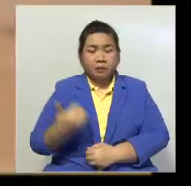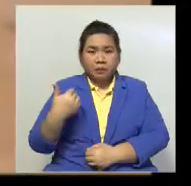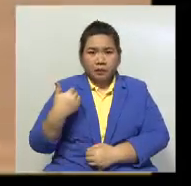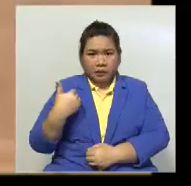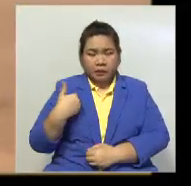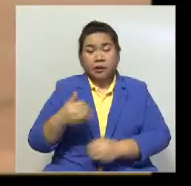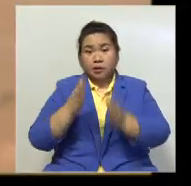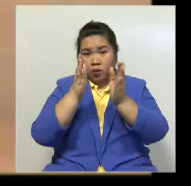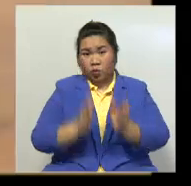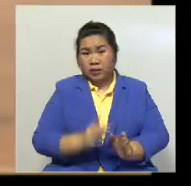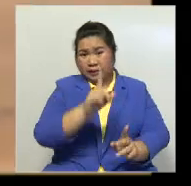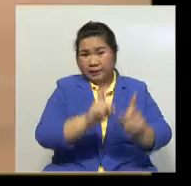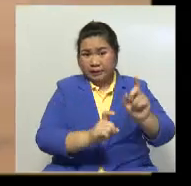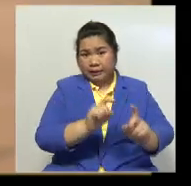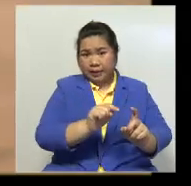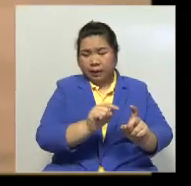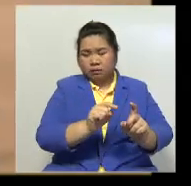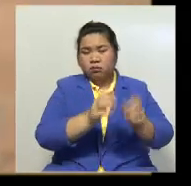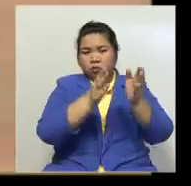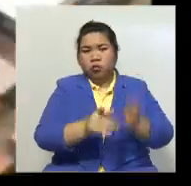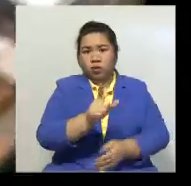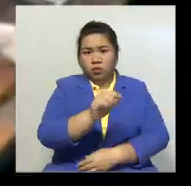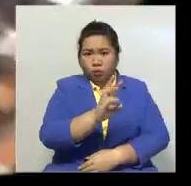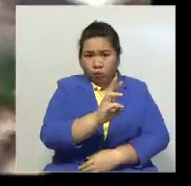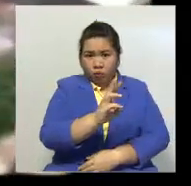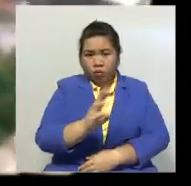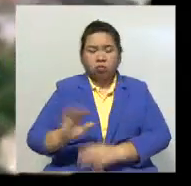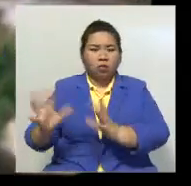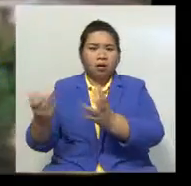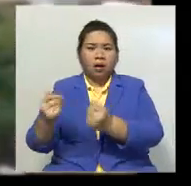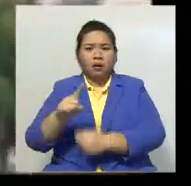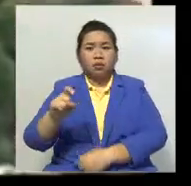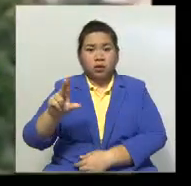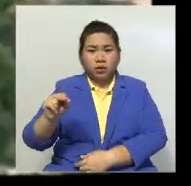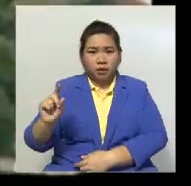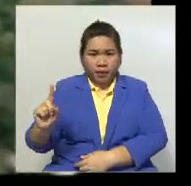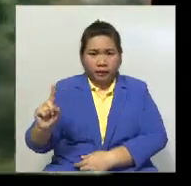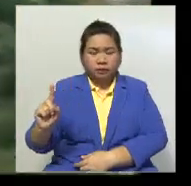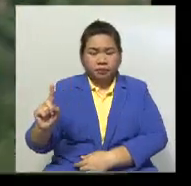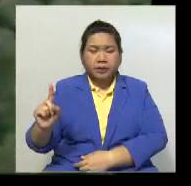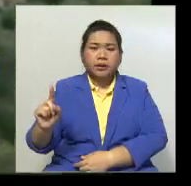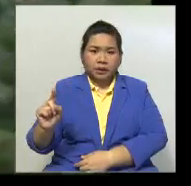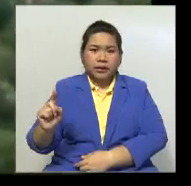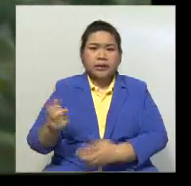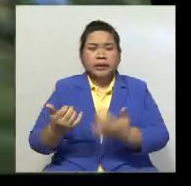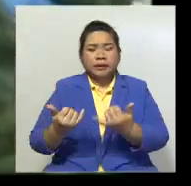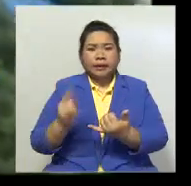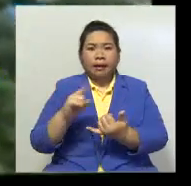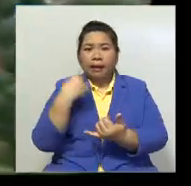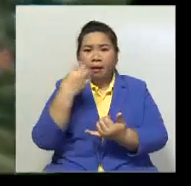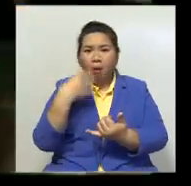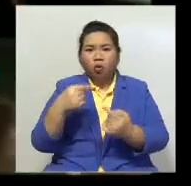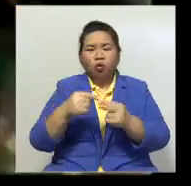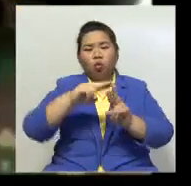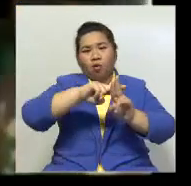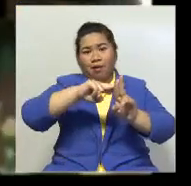วเลขของผู้ที่เสียชีวิต26คนผู้สูญหาย131คนเป็นยอดตัวเลขที่มาจากหน่วย